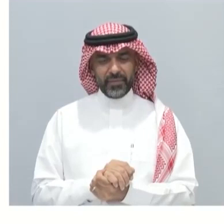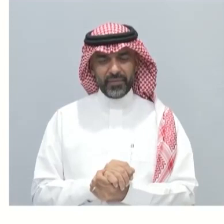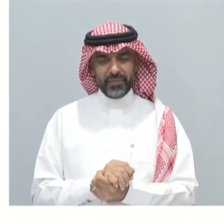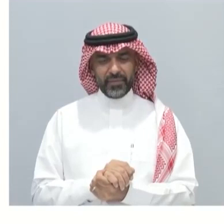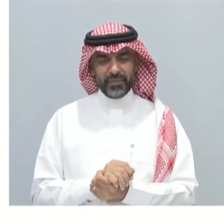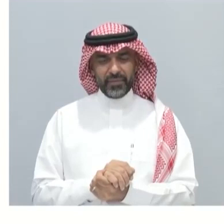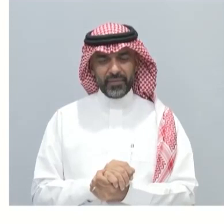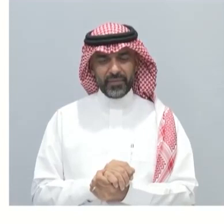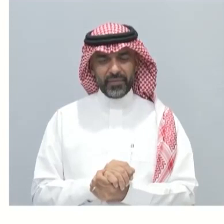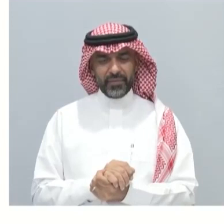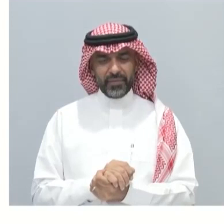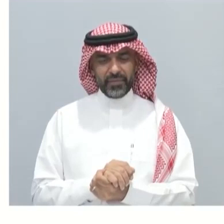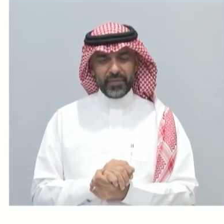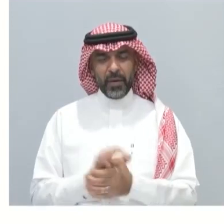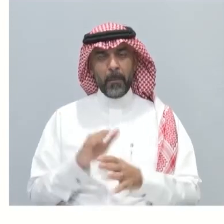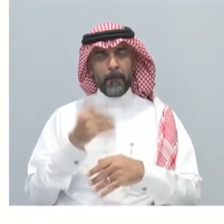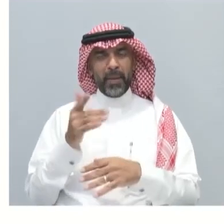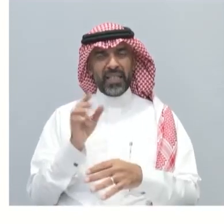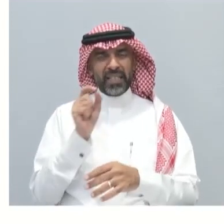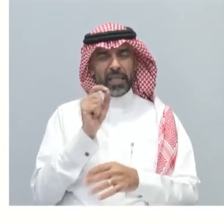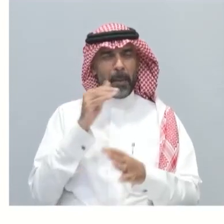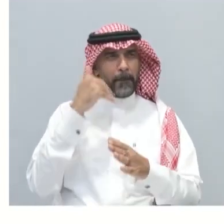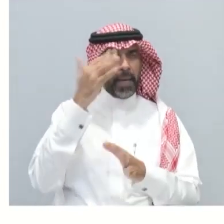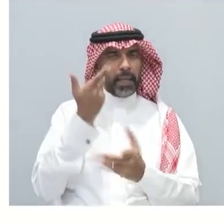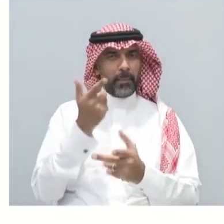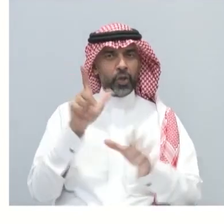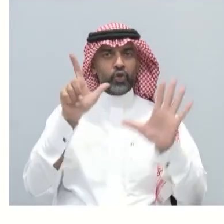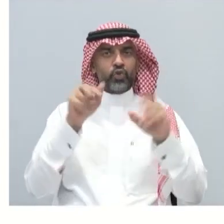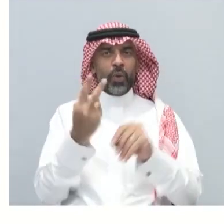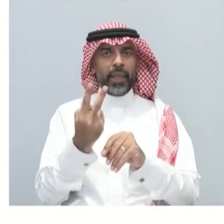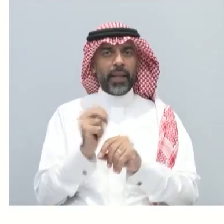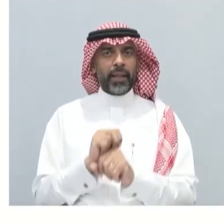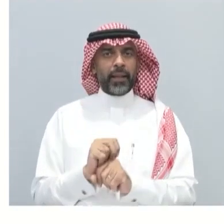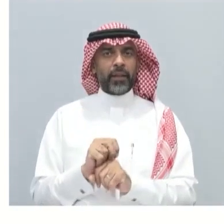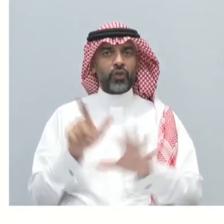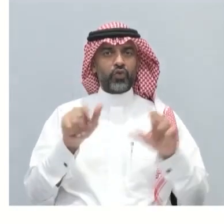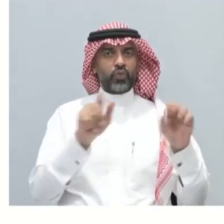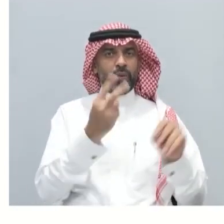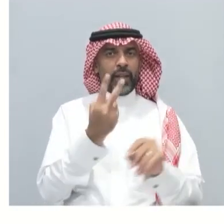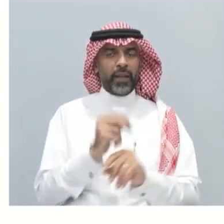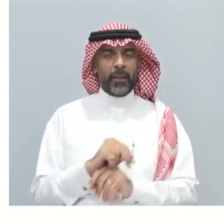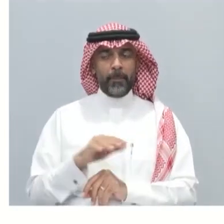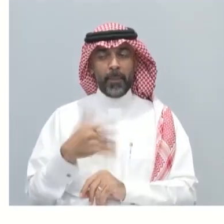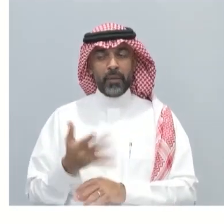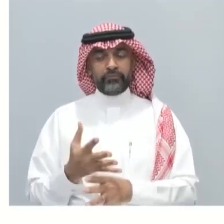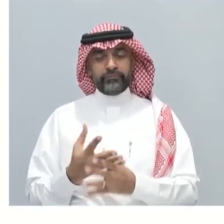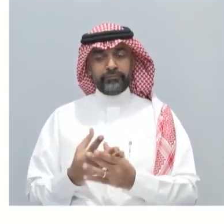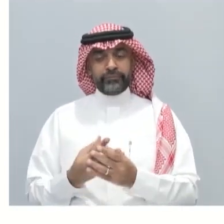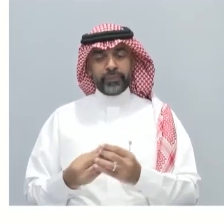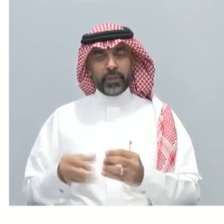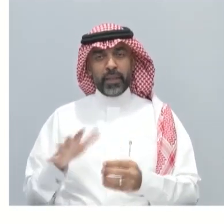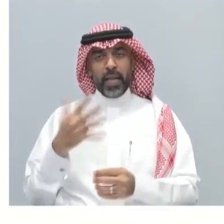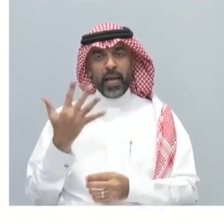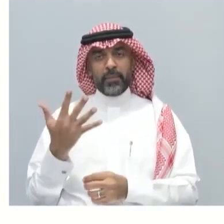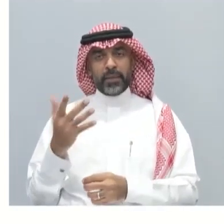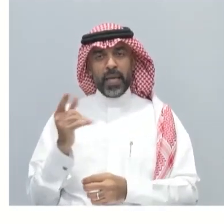ثم تخرج الصغار بعد اسبوعين ثم تنسلخ ما بين خمس الى